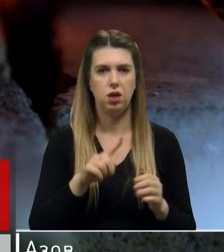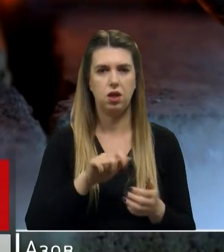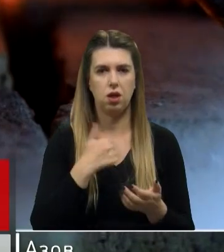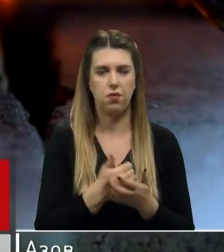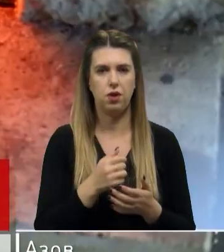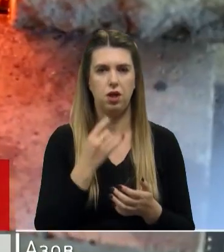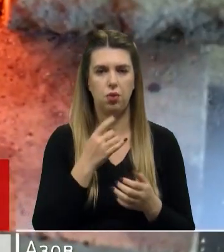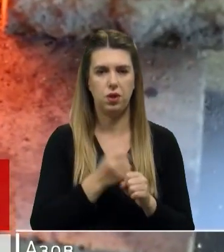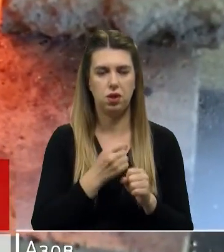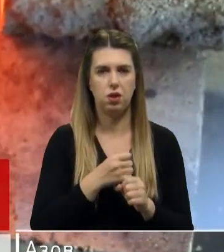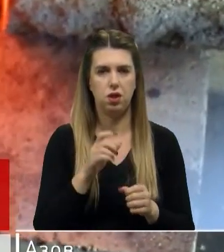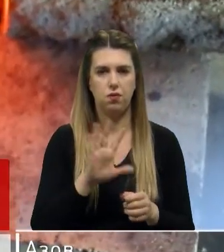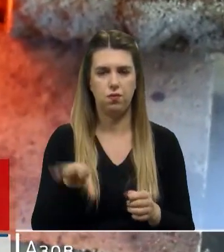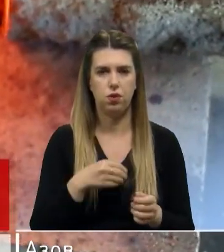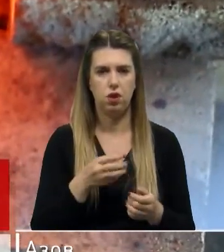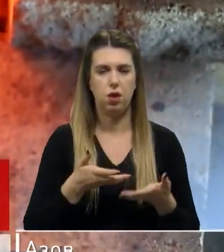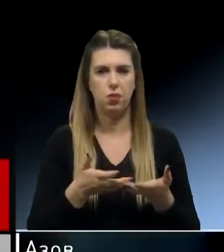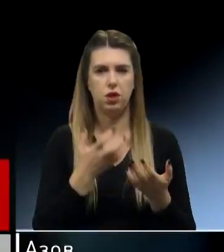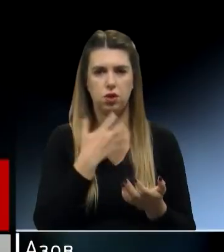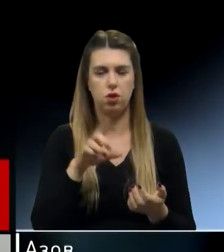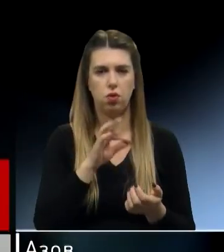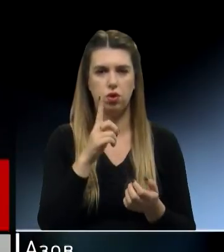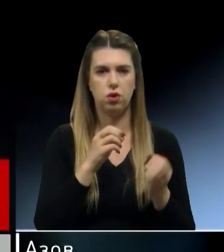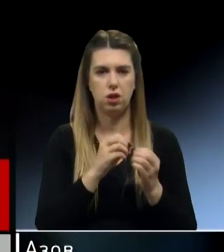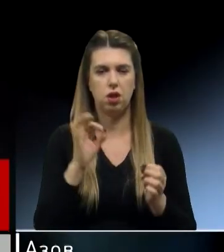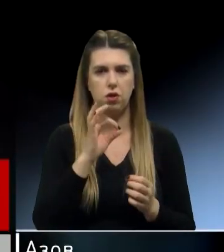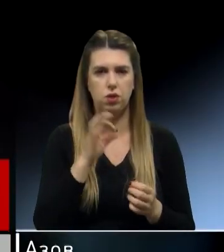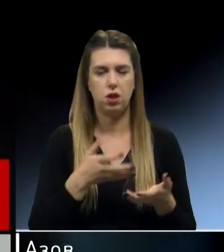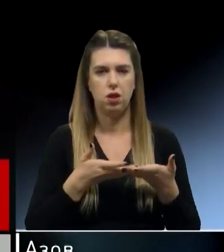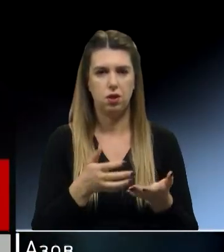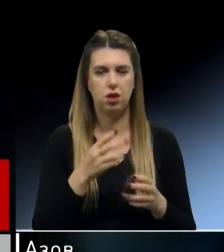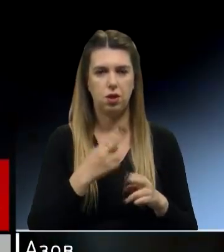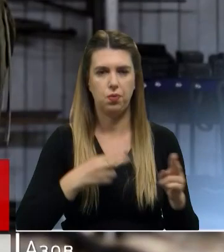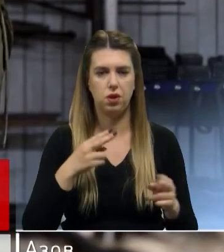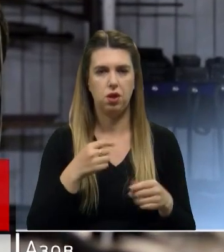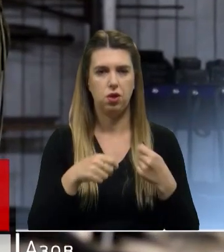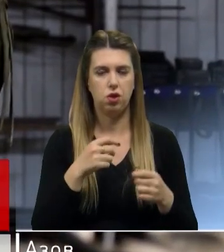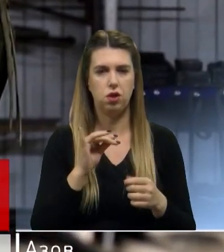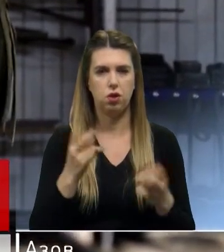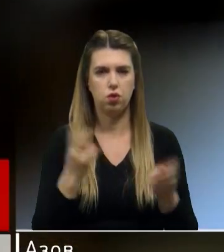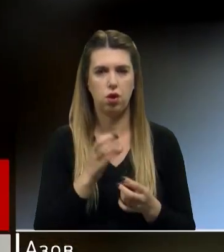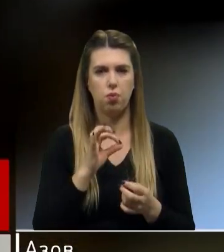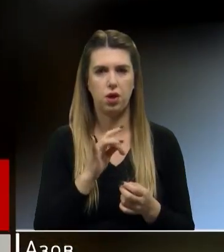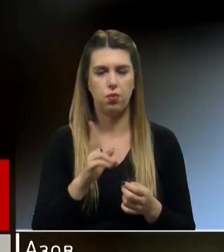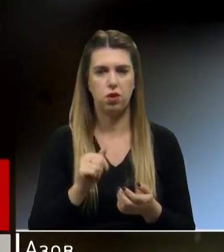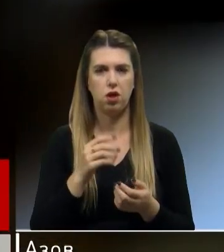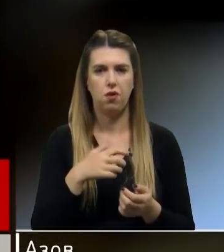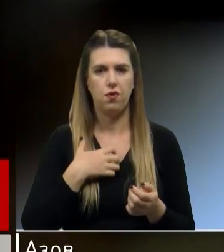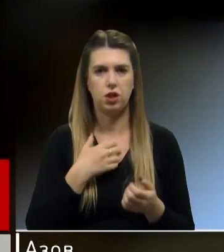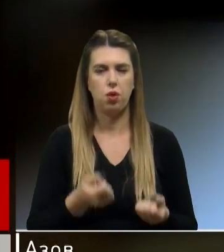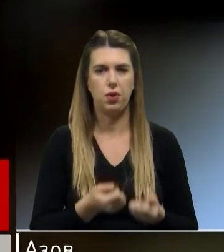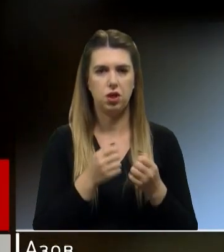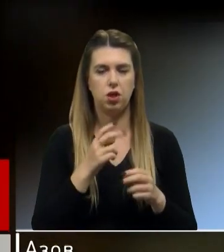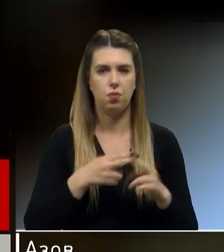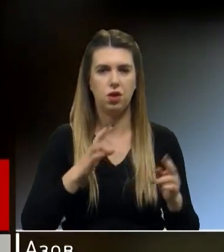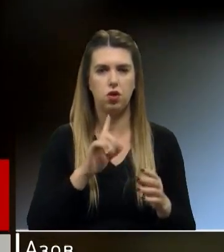главный элемент в процессе изготовления изделий. Печь, разжженную до 110 градусов, помещает металлические пластины, которые нуждаются в обработке. Здесь важно поддерживать